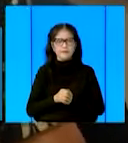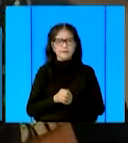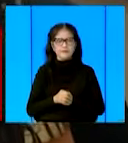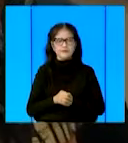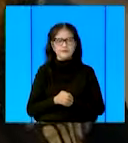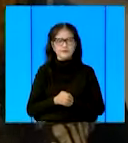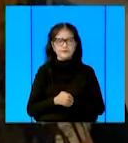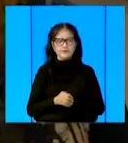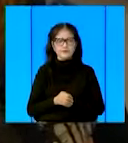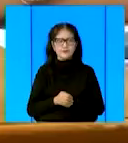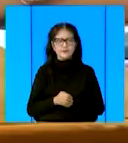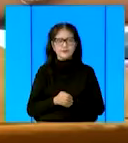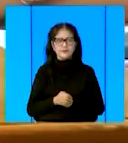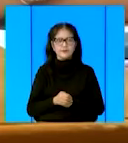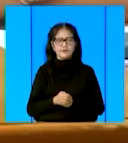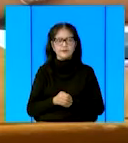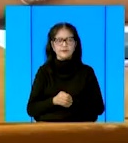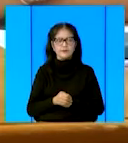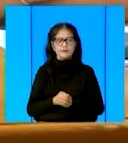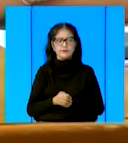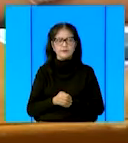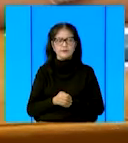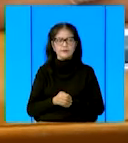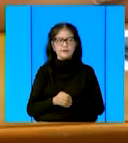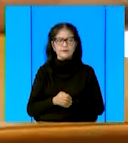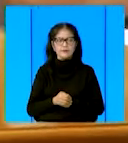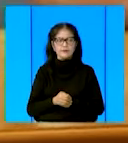Jati, Andri Setiawan, iNews melaporkan.